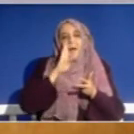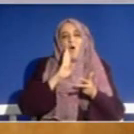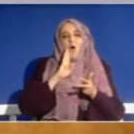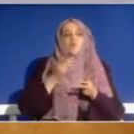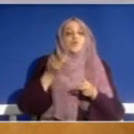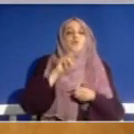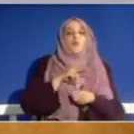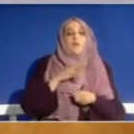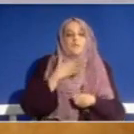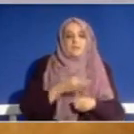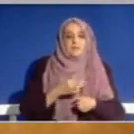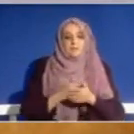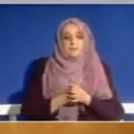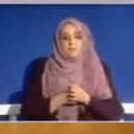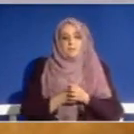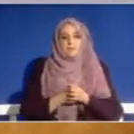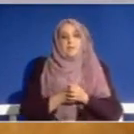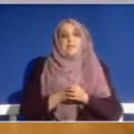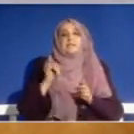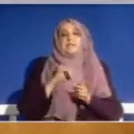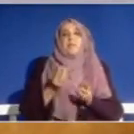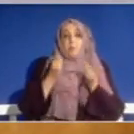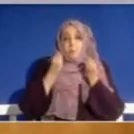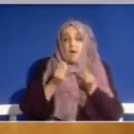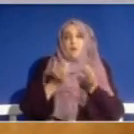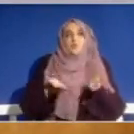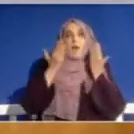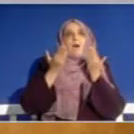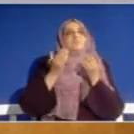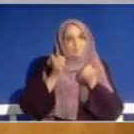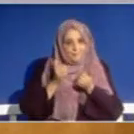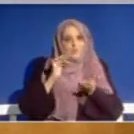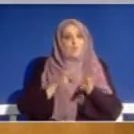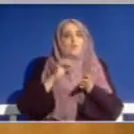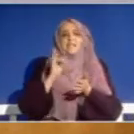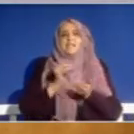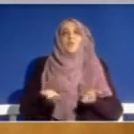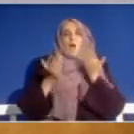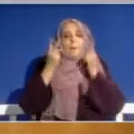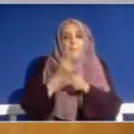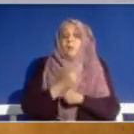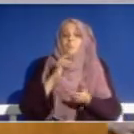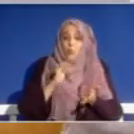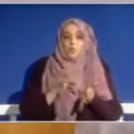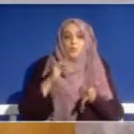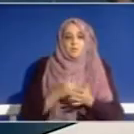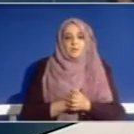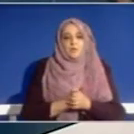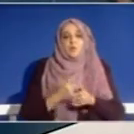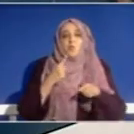على الوالد، يعني إذا دعا له بالخير يصل، وإذا دعا له عليه بالشر أيضا يصل. ودعوة